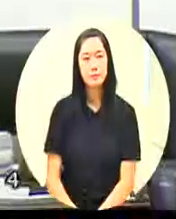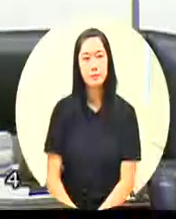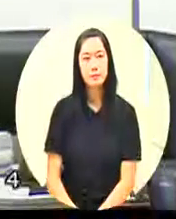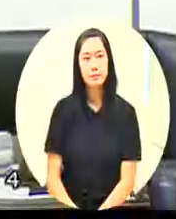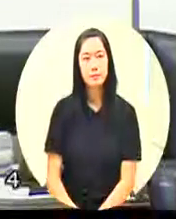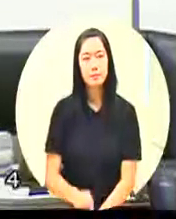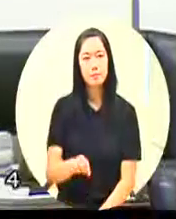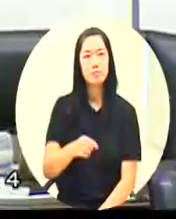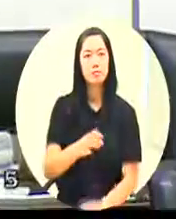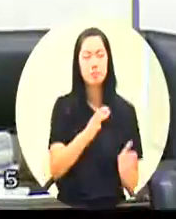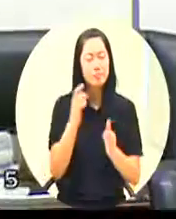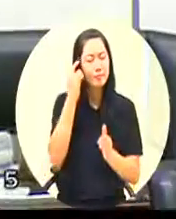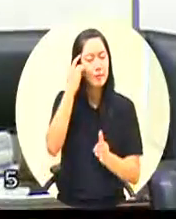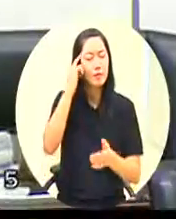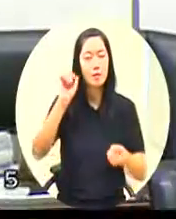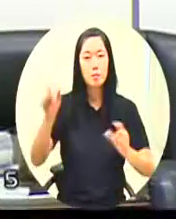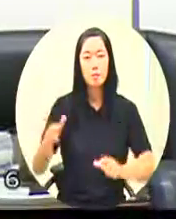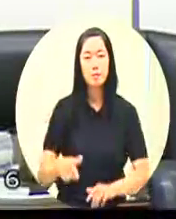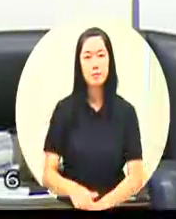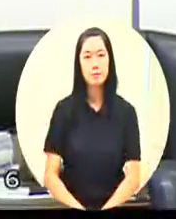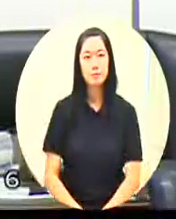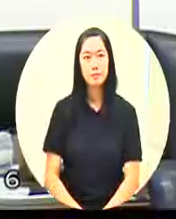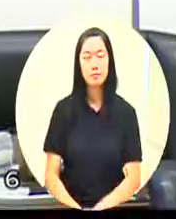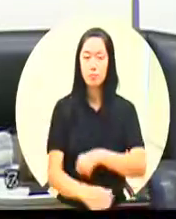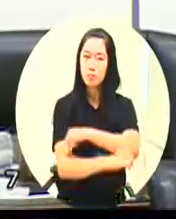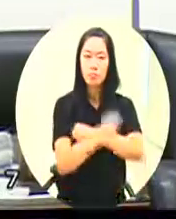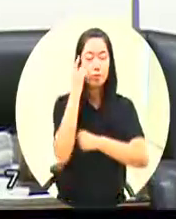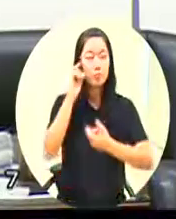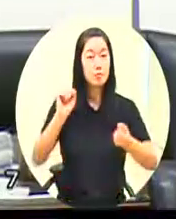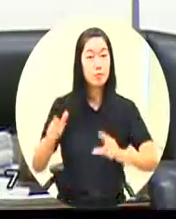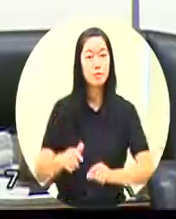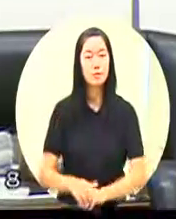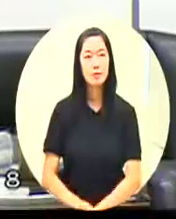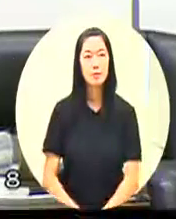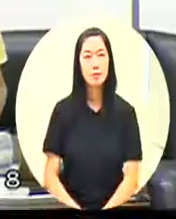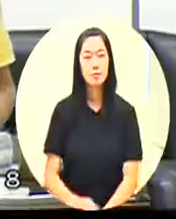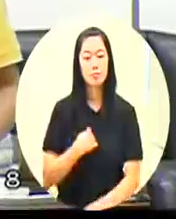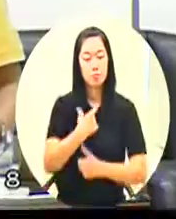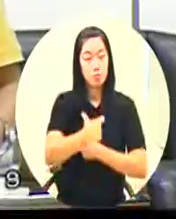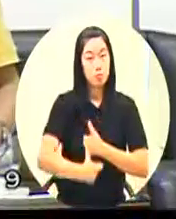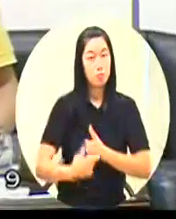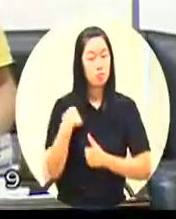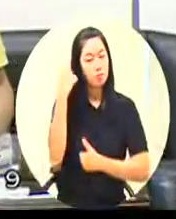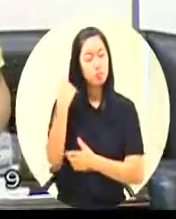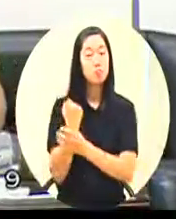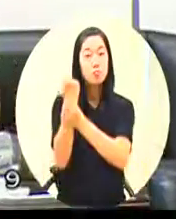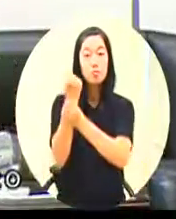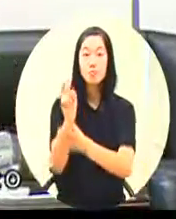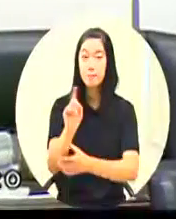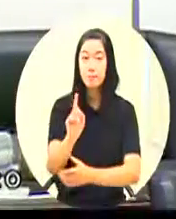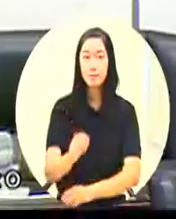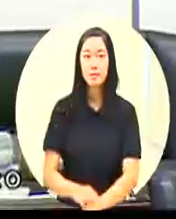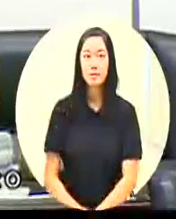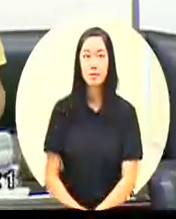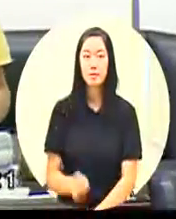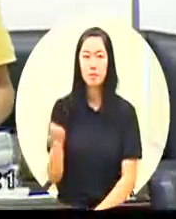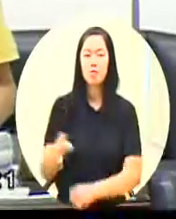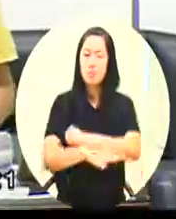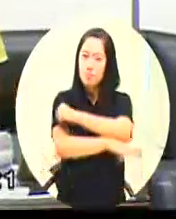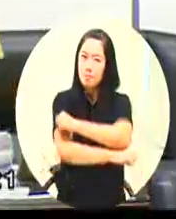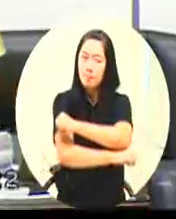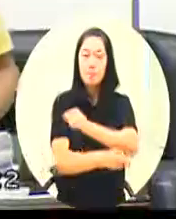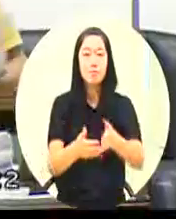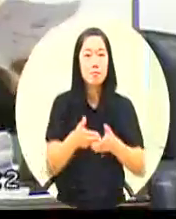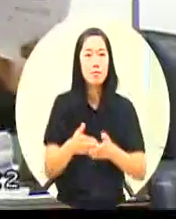这理念不一样、 对， 基本上是不一样。所以我个人赞成、当然应该向下扎根，不一定扎